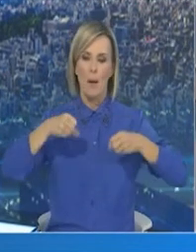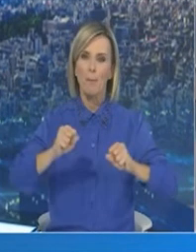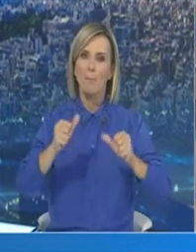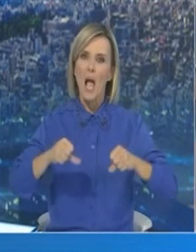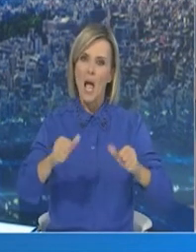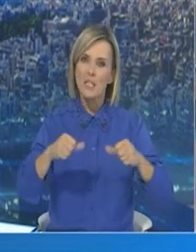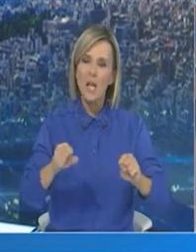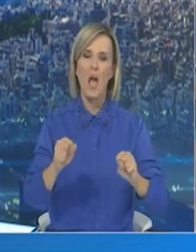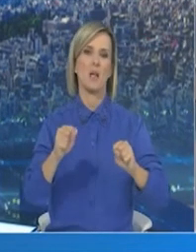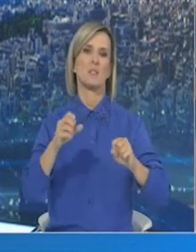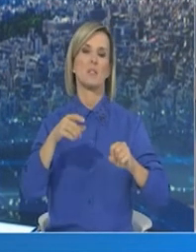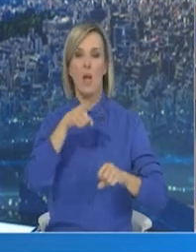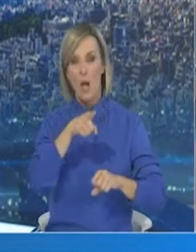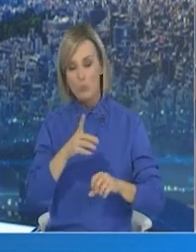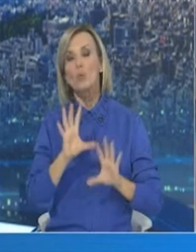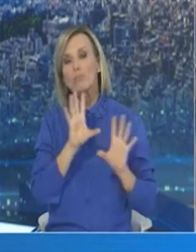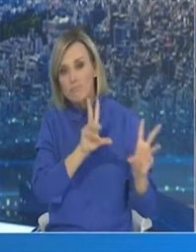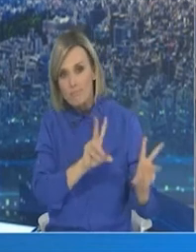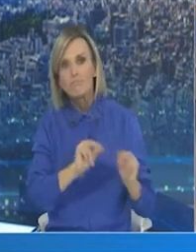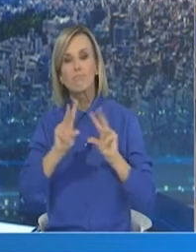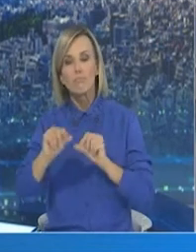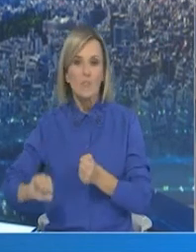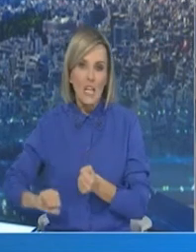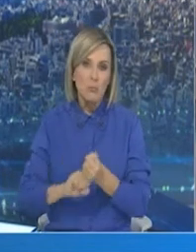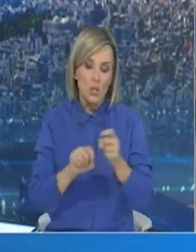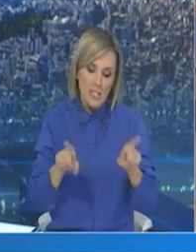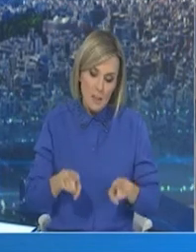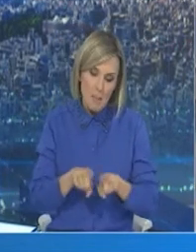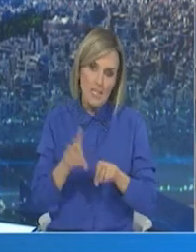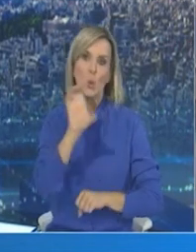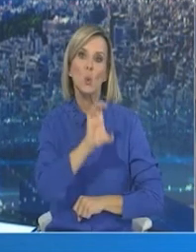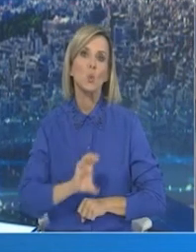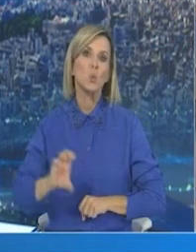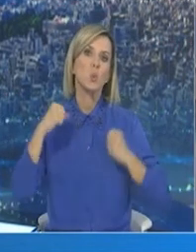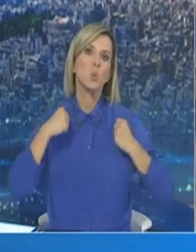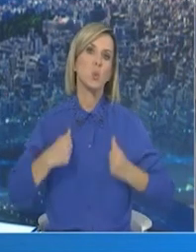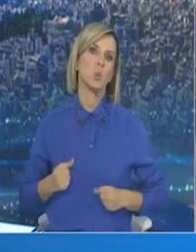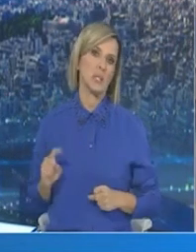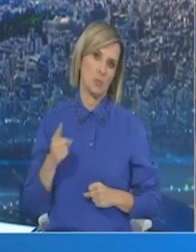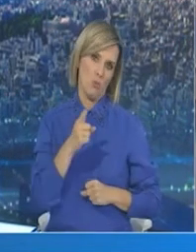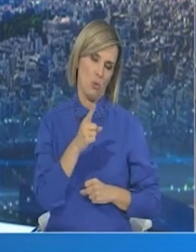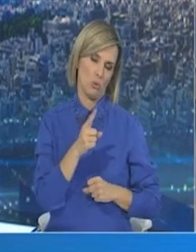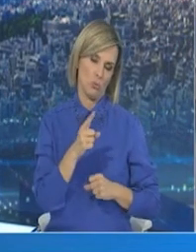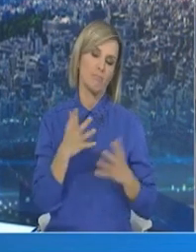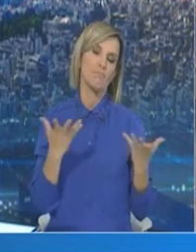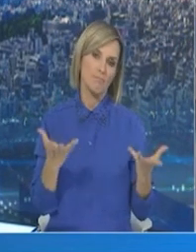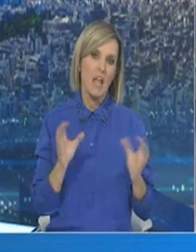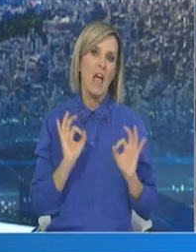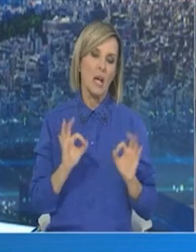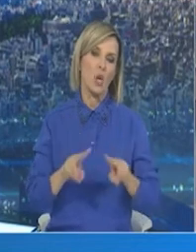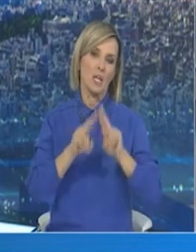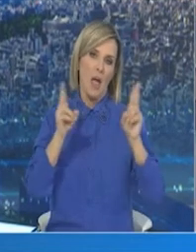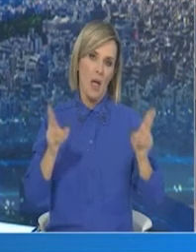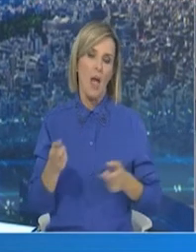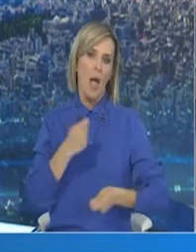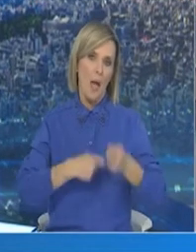για δραστηριότητες υποστηρικτικές του τουρισμού και είναι απαραίτητο να ανοίξουν παράλληλα με τις υπόλοιπες υπηρεσίες ευεξίας που είναι ήδη σε κανονική λειτουργία με τις